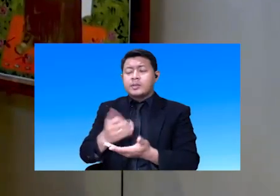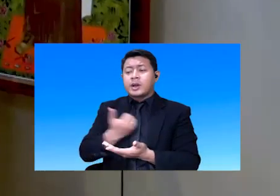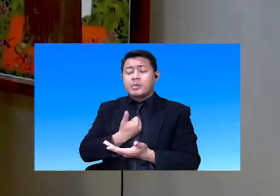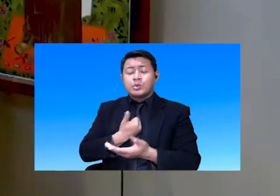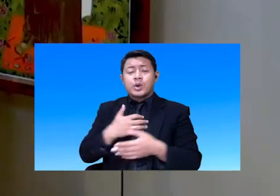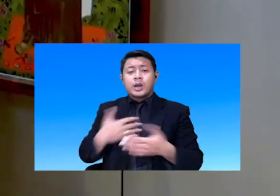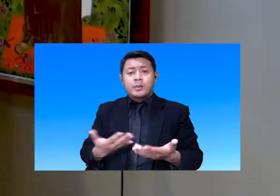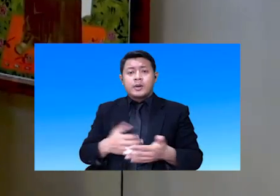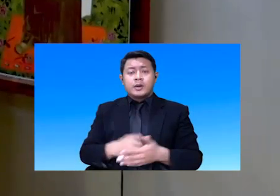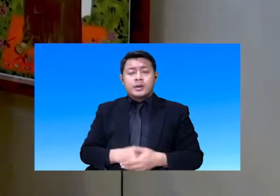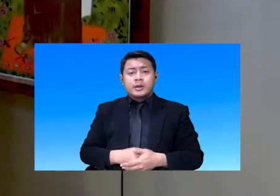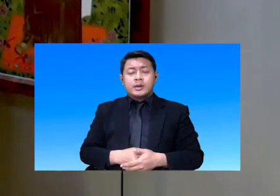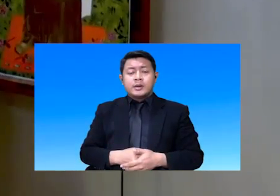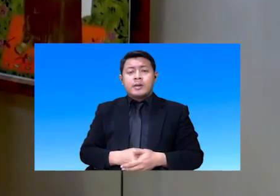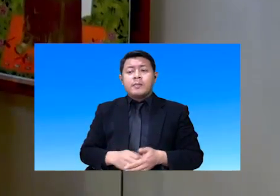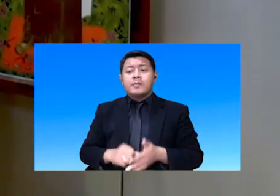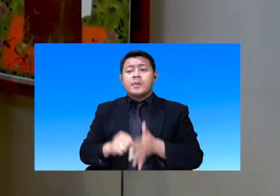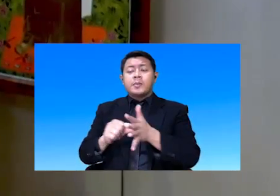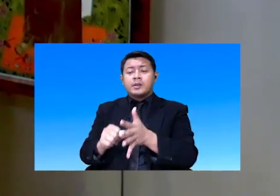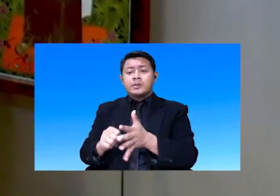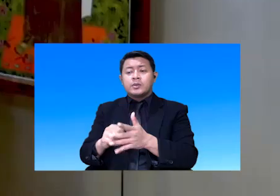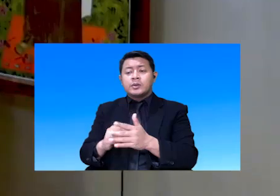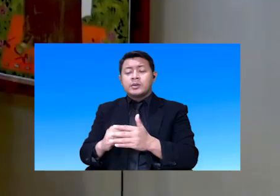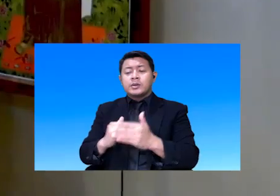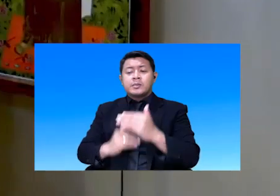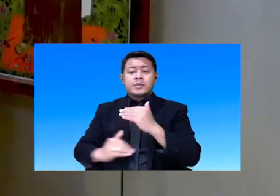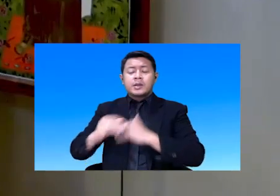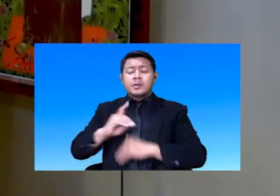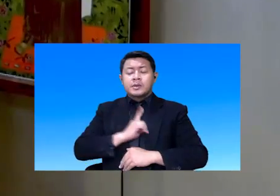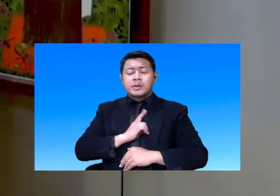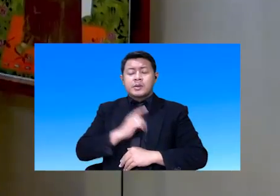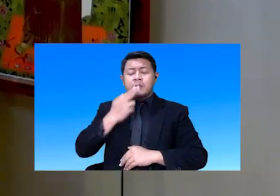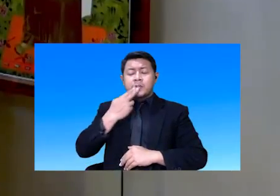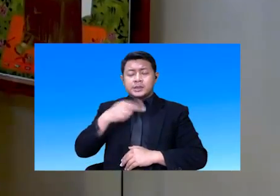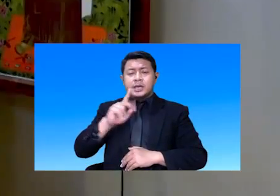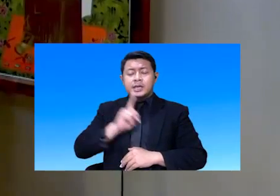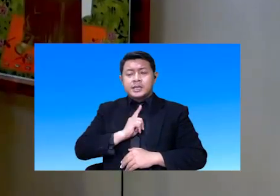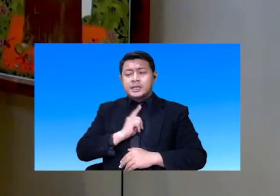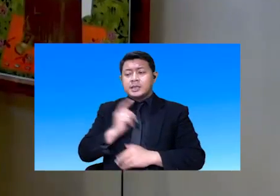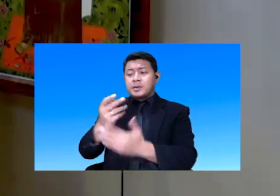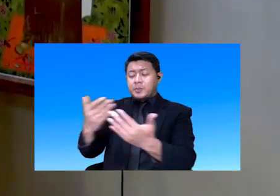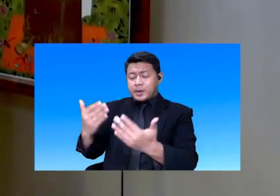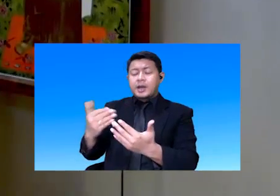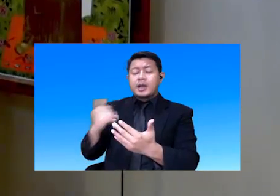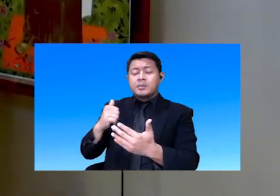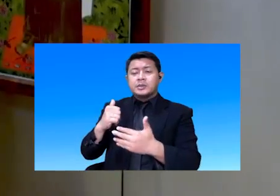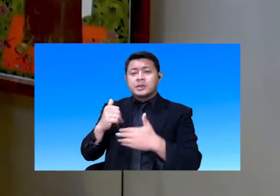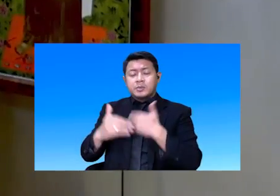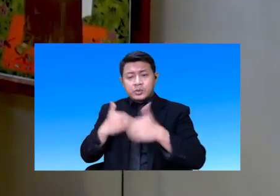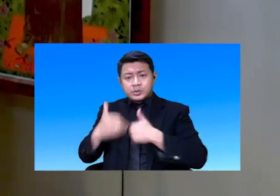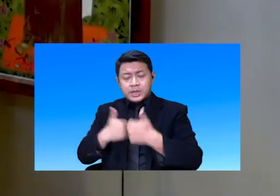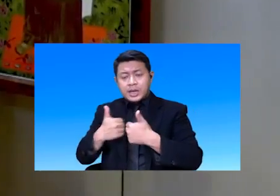mereka perlukan. Dan salah satu yang mereka perlukan adalah membantu mereka makin mandiri, percaya